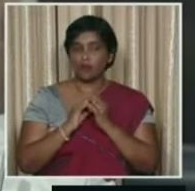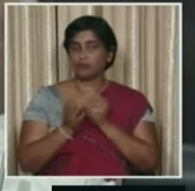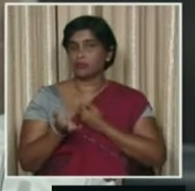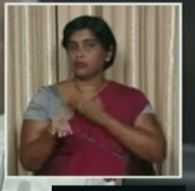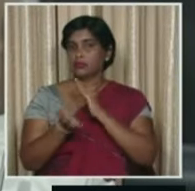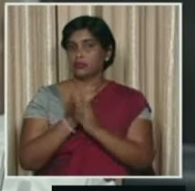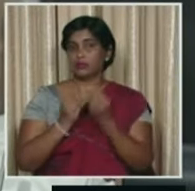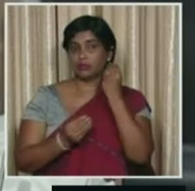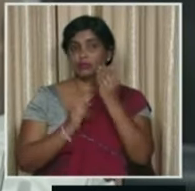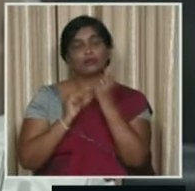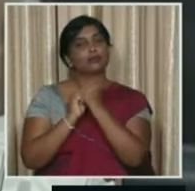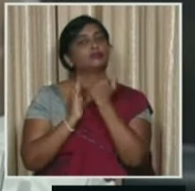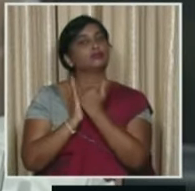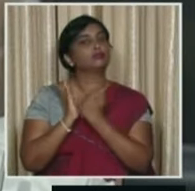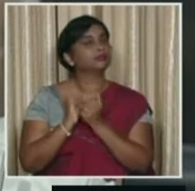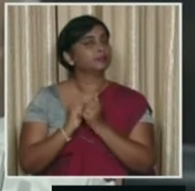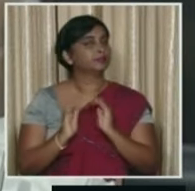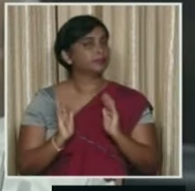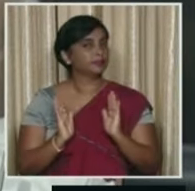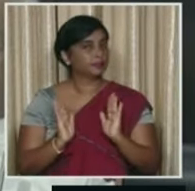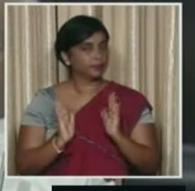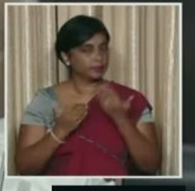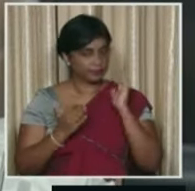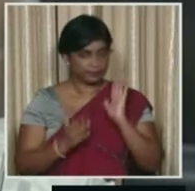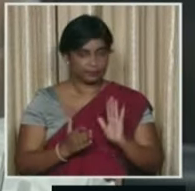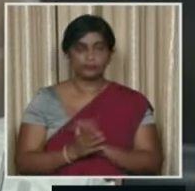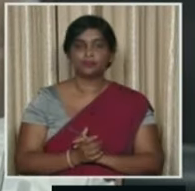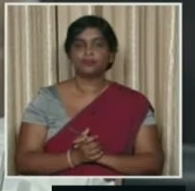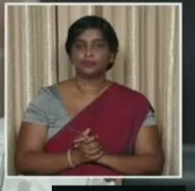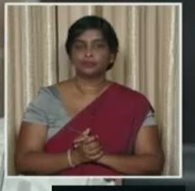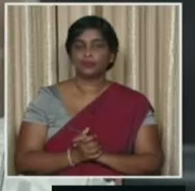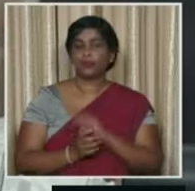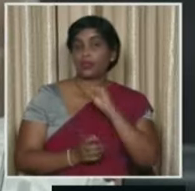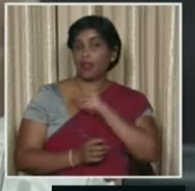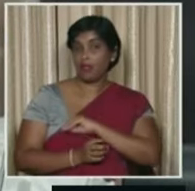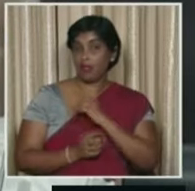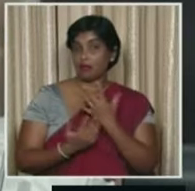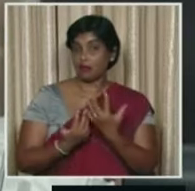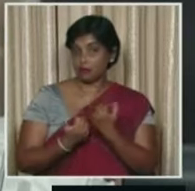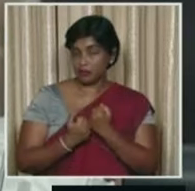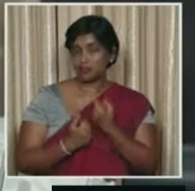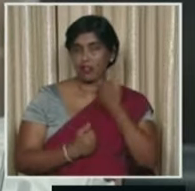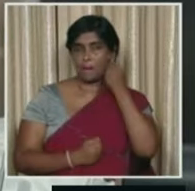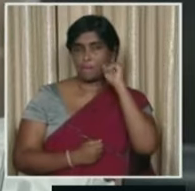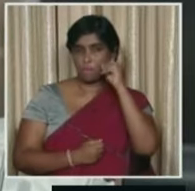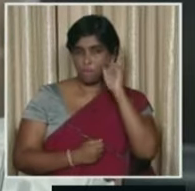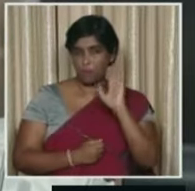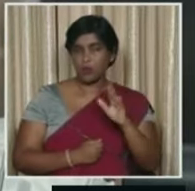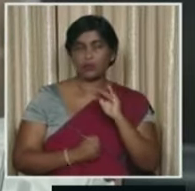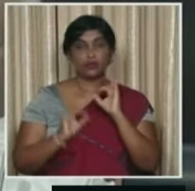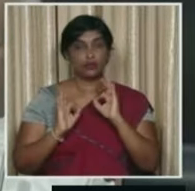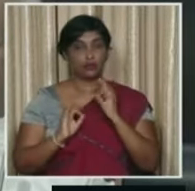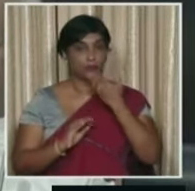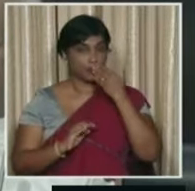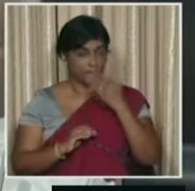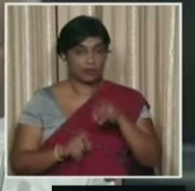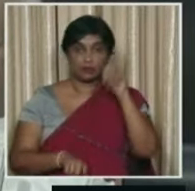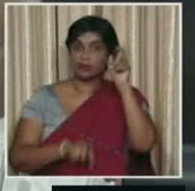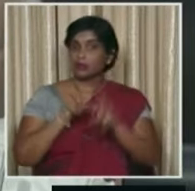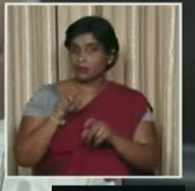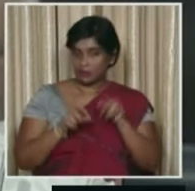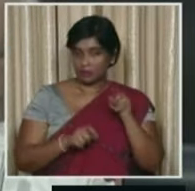ඉටු කිරීමේ වැඩපිළිවෙළක්ද ක්‍රියාත්මකයි. ප්‍රතිලාභ ලැබීම ප්‍රමාද වූ සුදුසුකම්ලත්